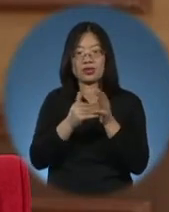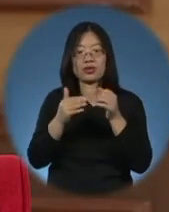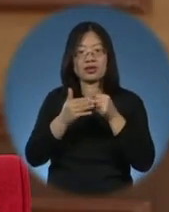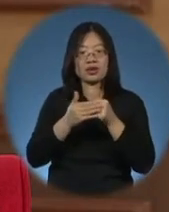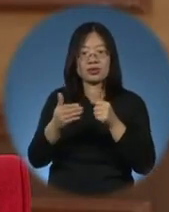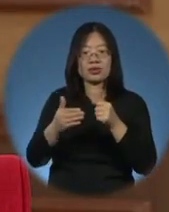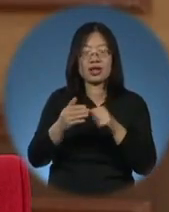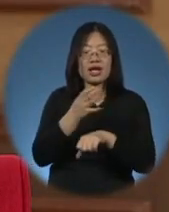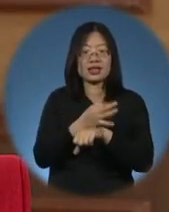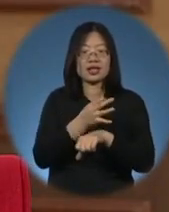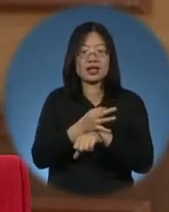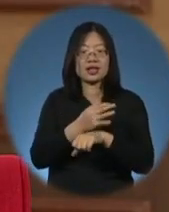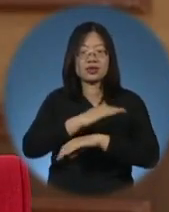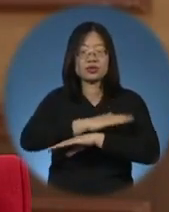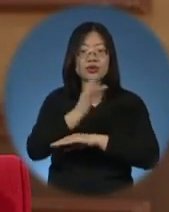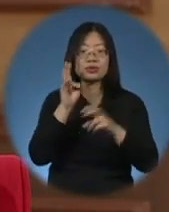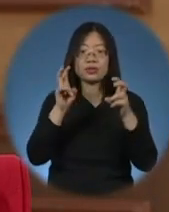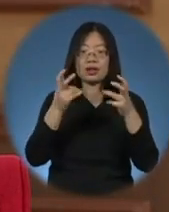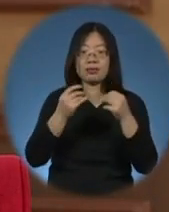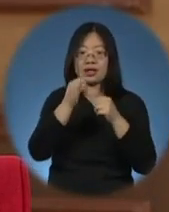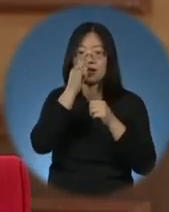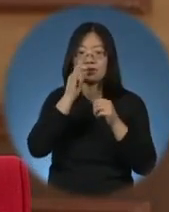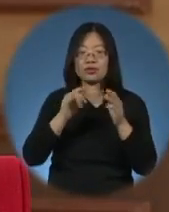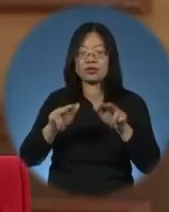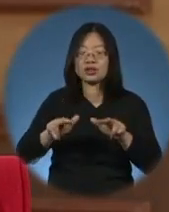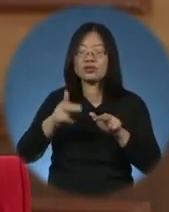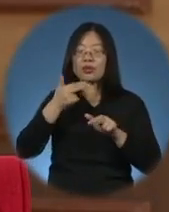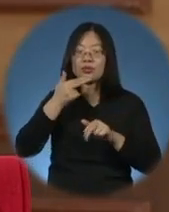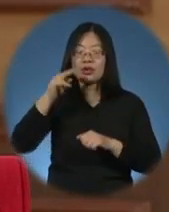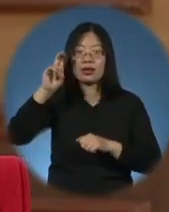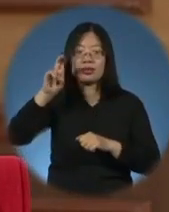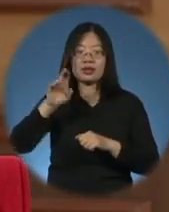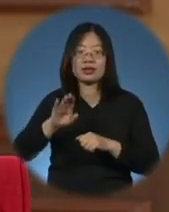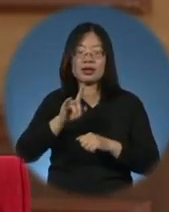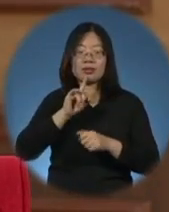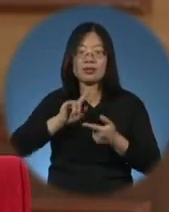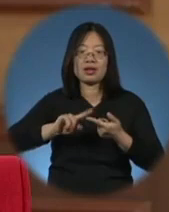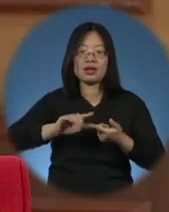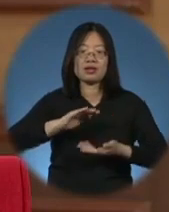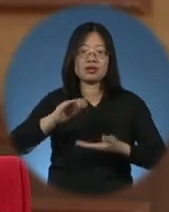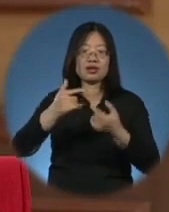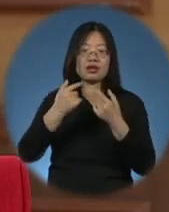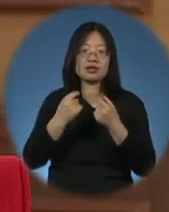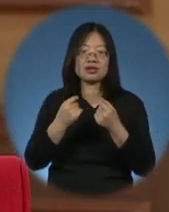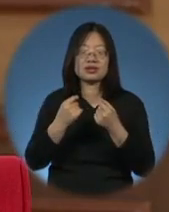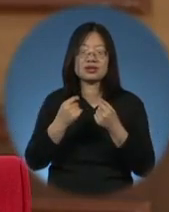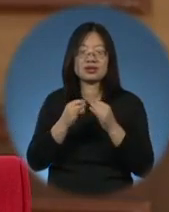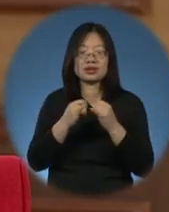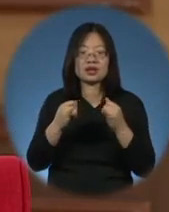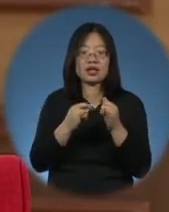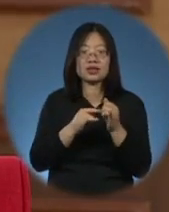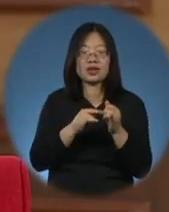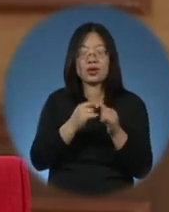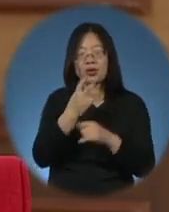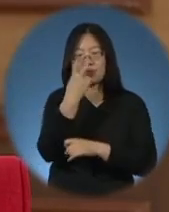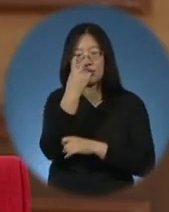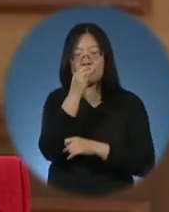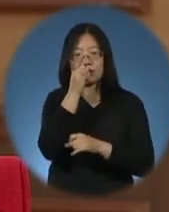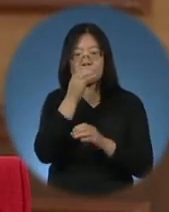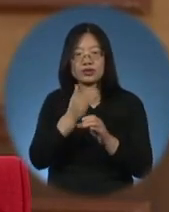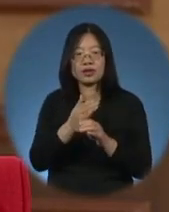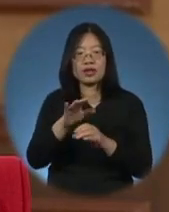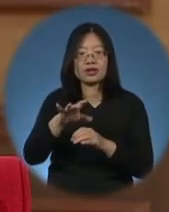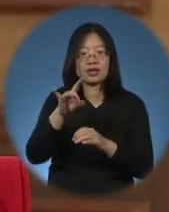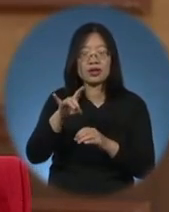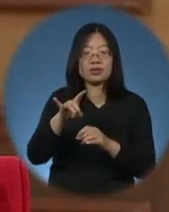그래서 뭐 사재기 하는 출판사도 예, 그렇잖아요. 이젠 아마 없을 것 같긴 하지만요. 근데 말씀하신 것처럼 그런 댓글 공작을 하는 사람들이 그런 걸 노리는 거죠.